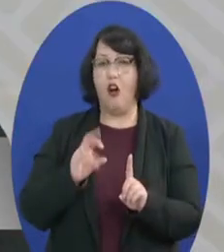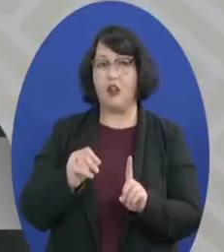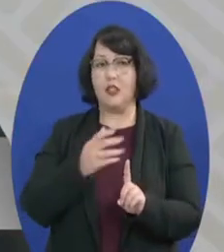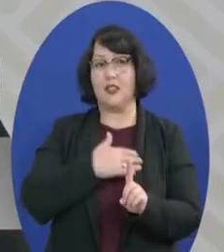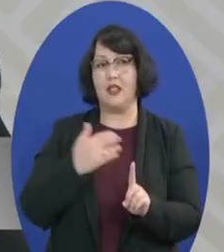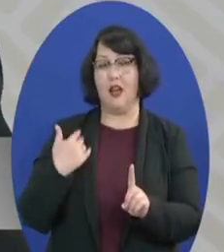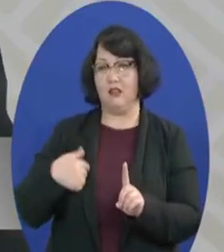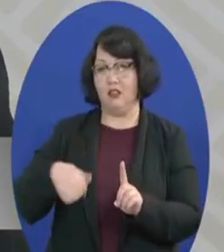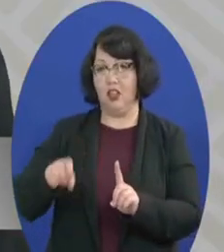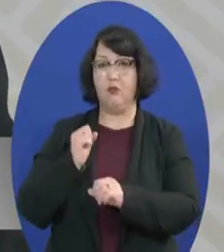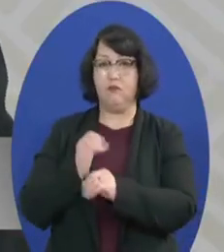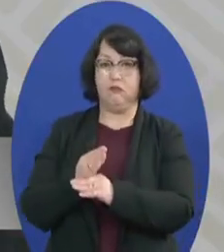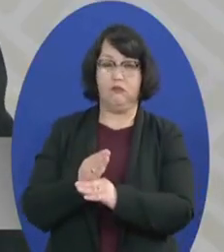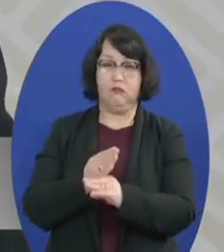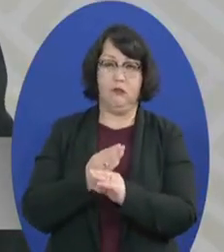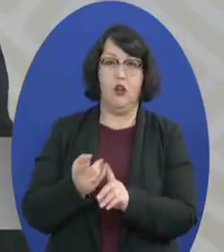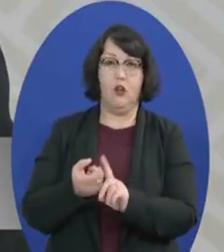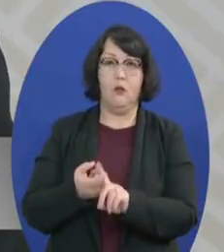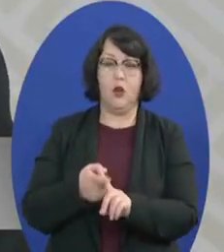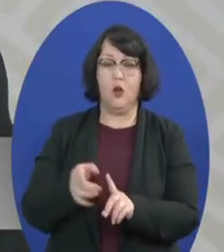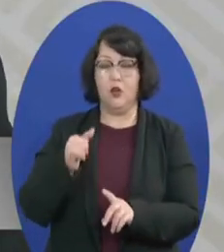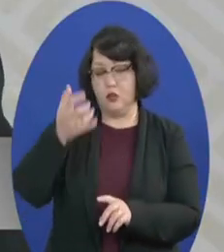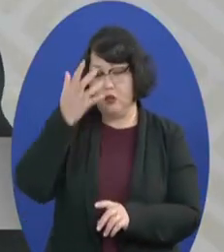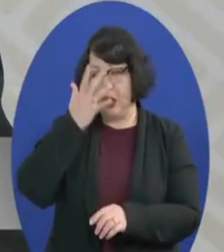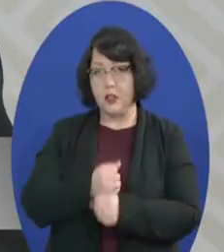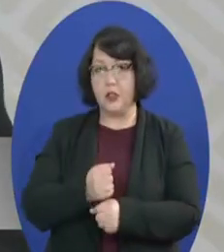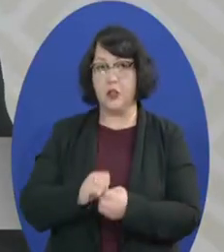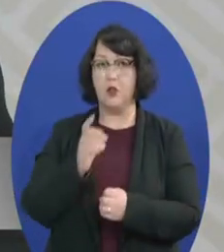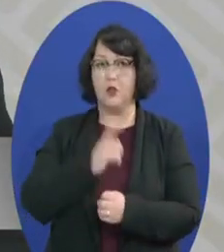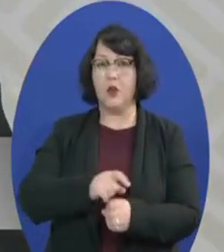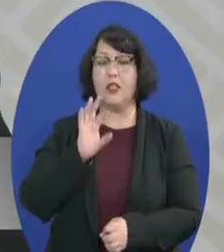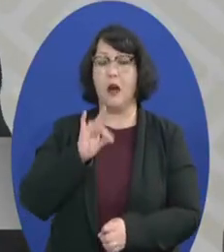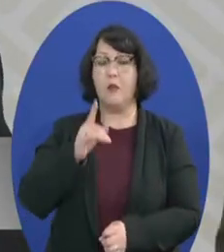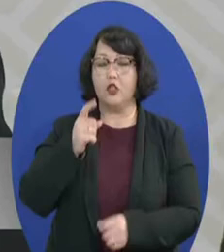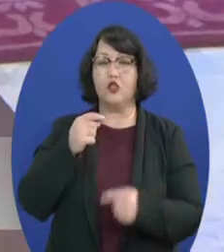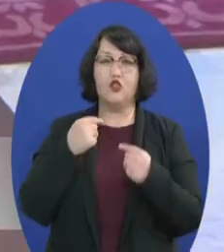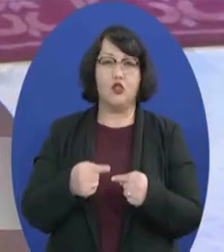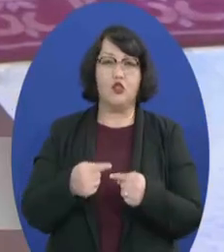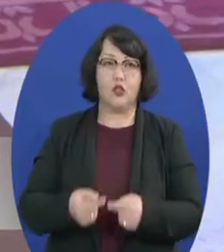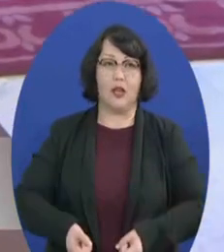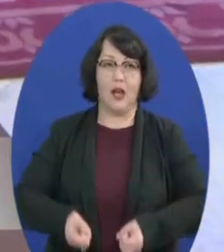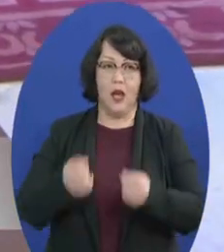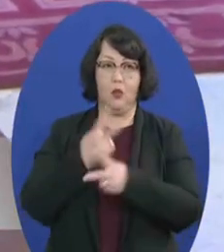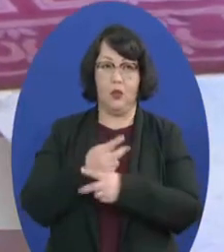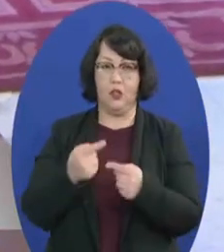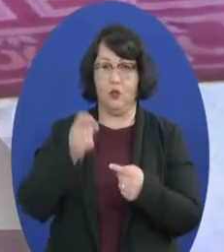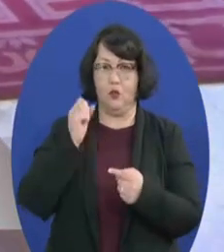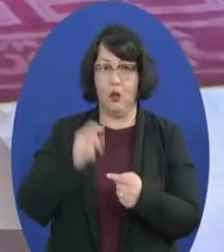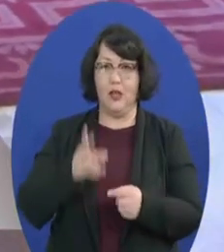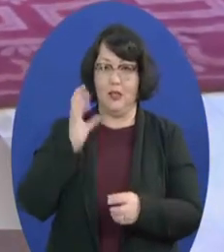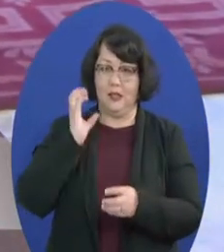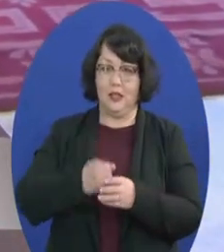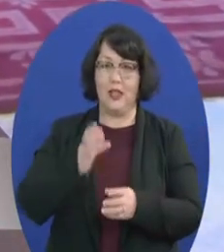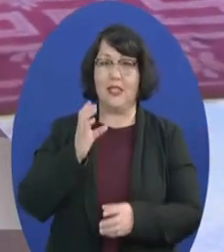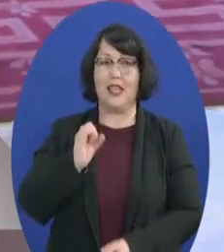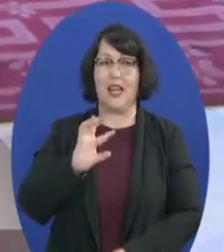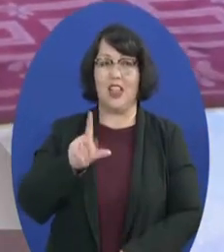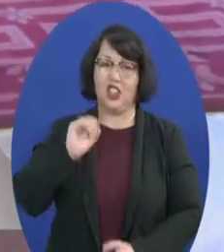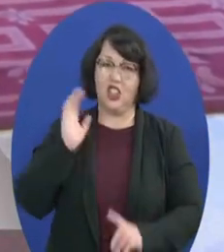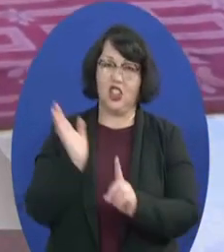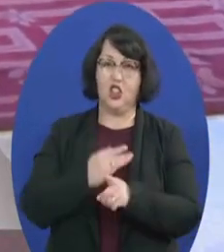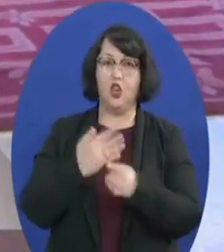санал гаргаад байна. За одоогоор улс төрийн тухайн албан тушаалтнуудад ямар нэгэн зөрчил гаргасан нөхцөлд сахилгын шийтгэл